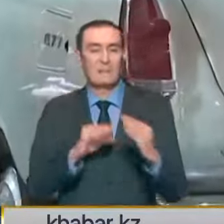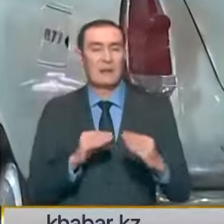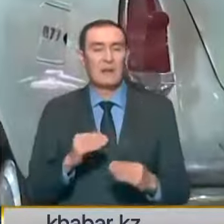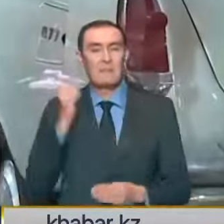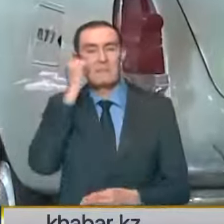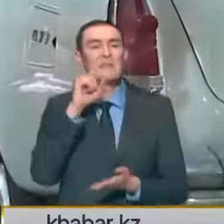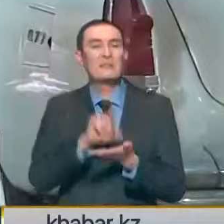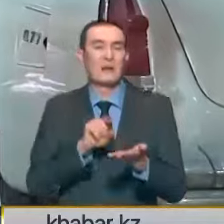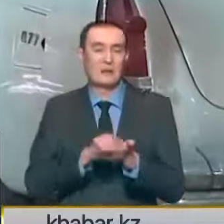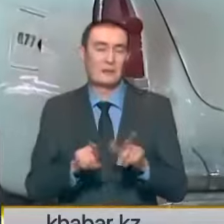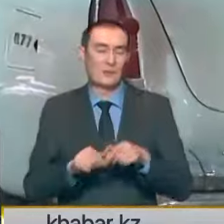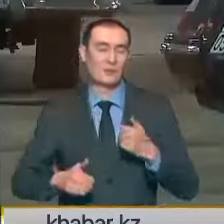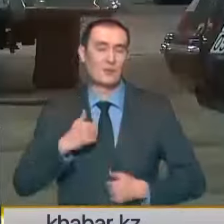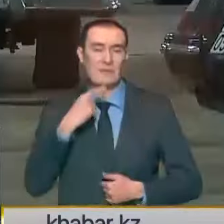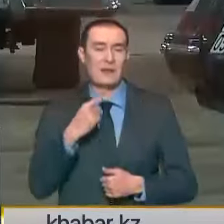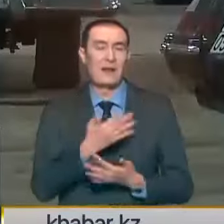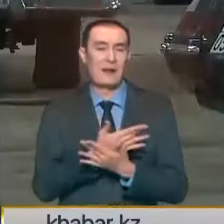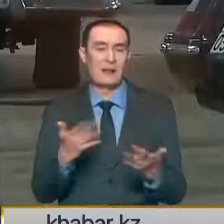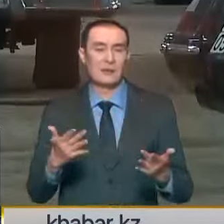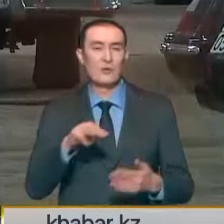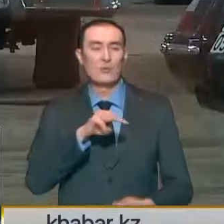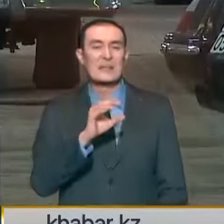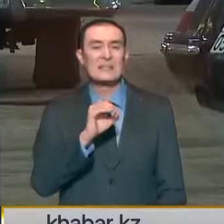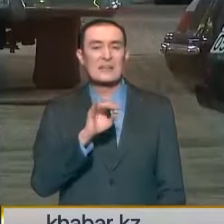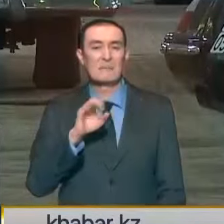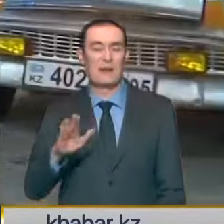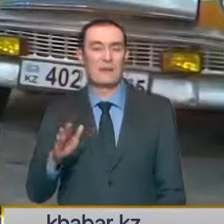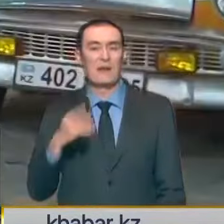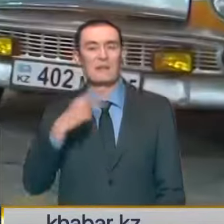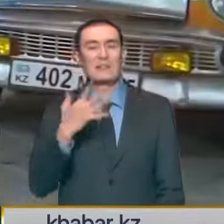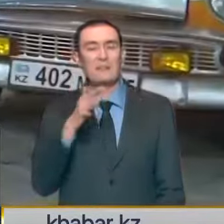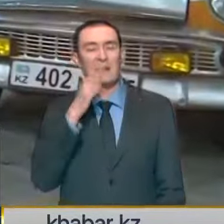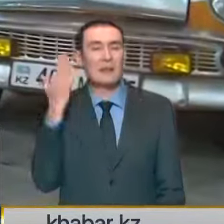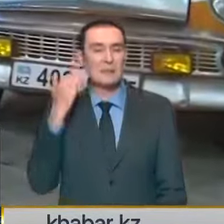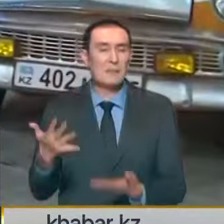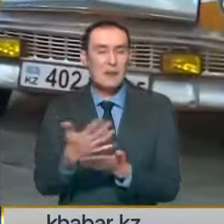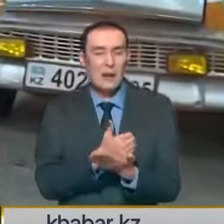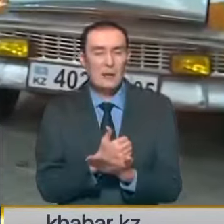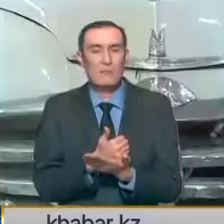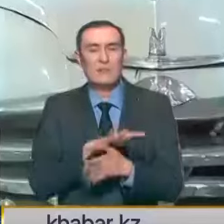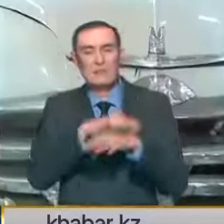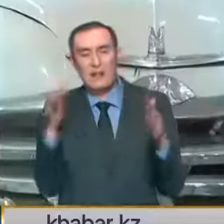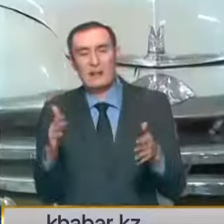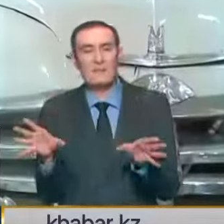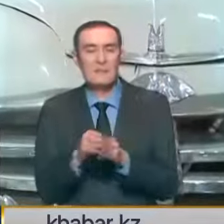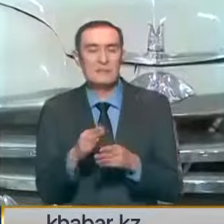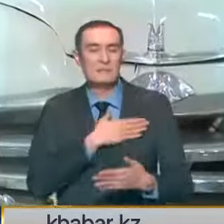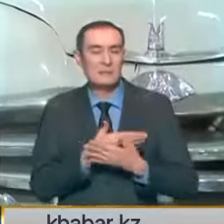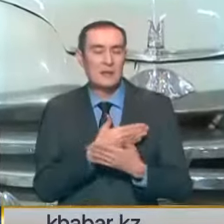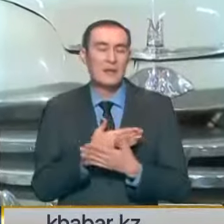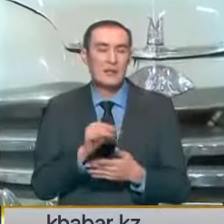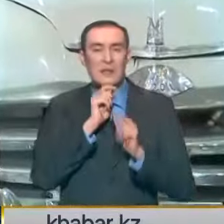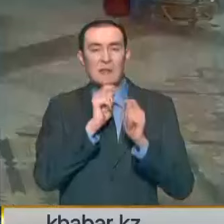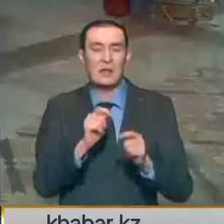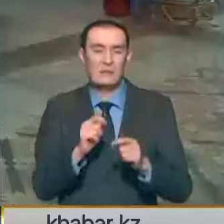Автомобили-пенсионеры. Так с гордостью называет свою коллекцию машин Мурат Сергибаев. 25 лет он собирает их по свалкам вместе с единомышленниками и